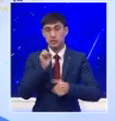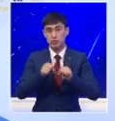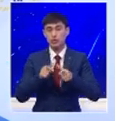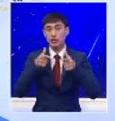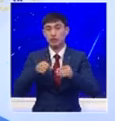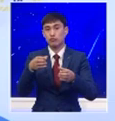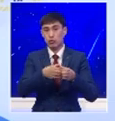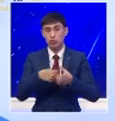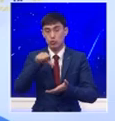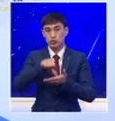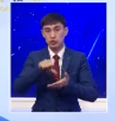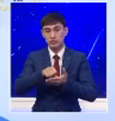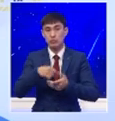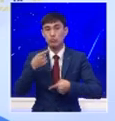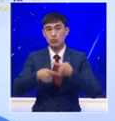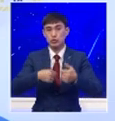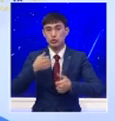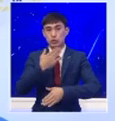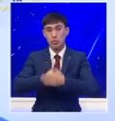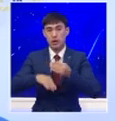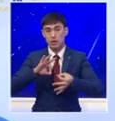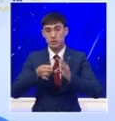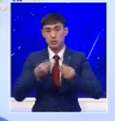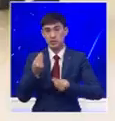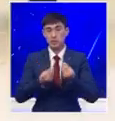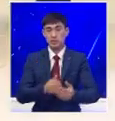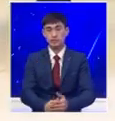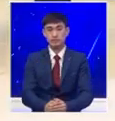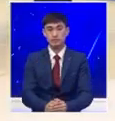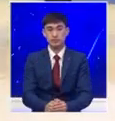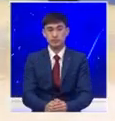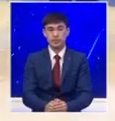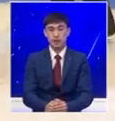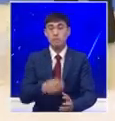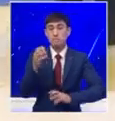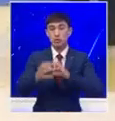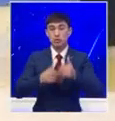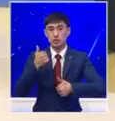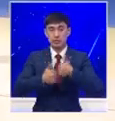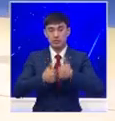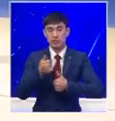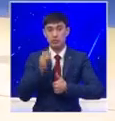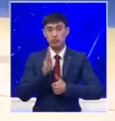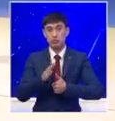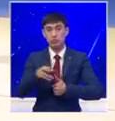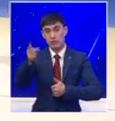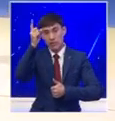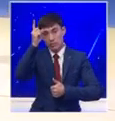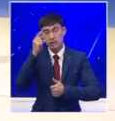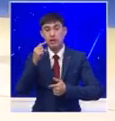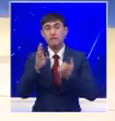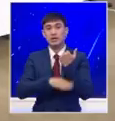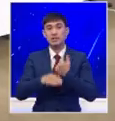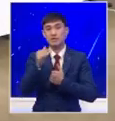в сборную и принять участие в предстоящих Паралимпийских играх. Стоит отметить, что международные соревнования состоятся в Германии уже в